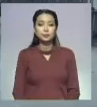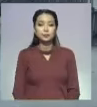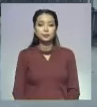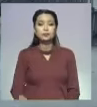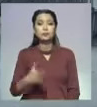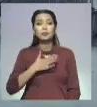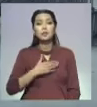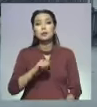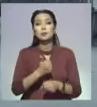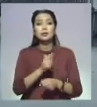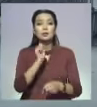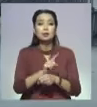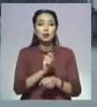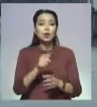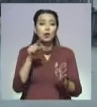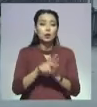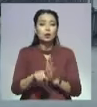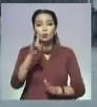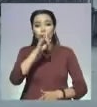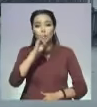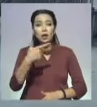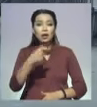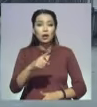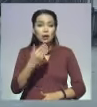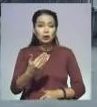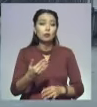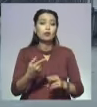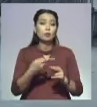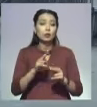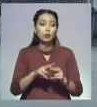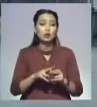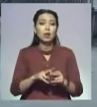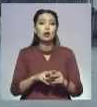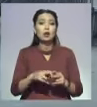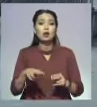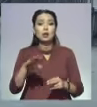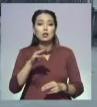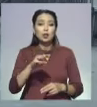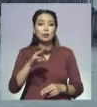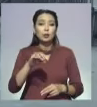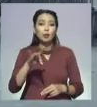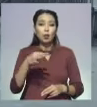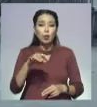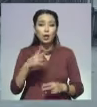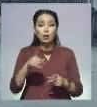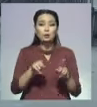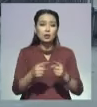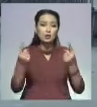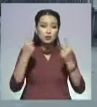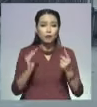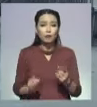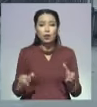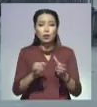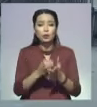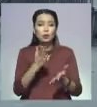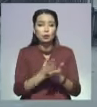Біздің басты тапсырыс берушілер арасында мұнай-газ саласындағы теңіз Шевройл, Қара-шығанақ Петролиум, NCOC секілді ірі кәсіпорындар бар.